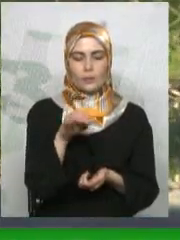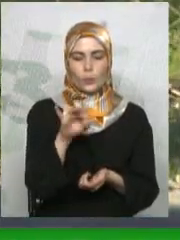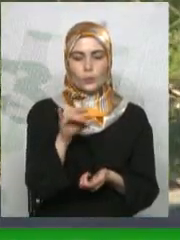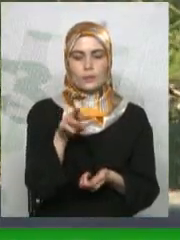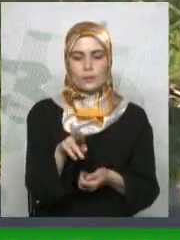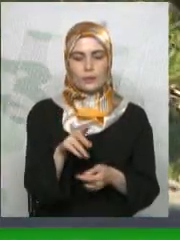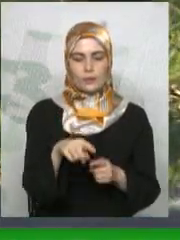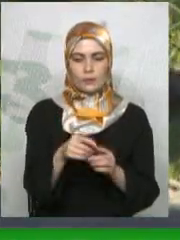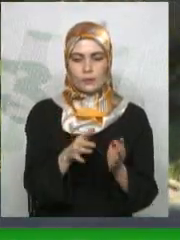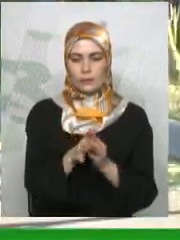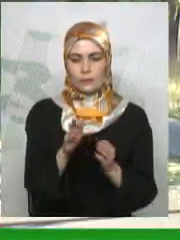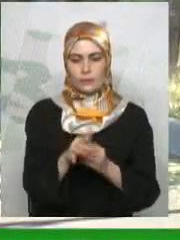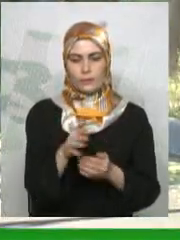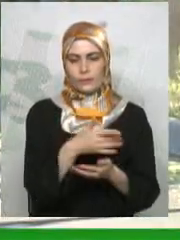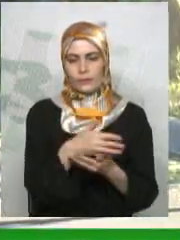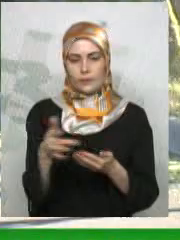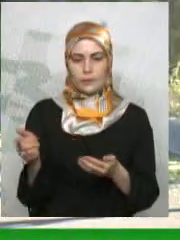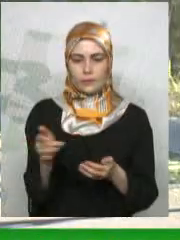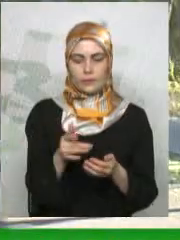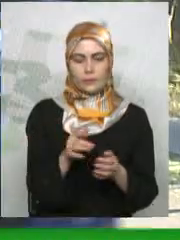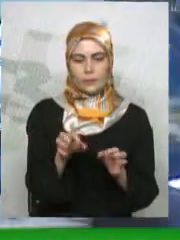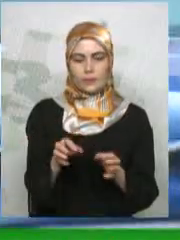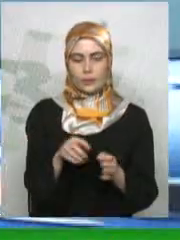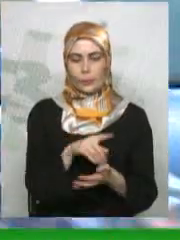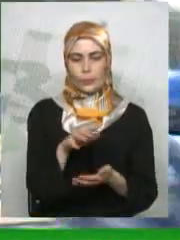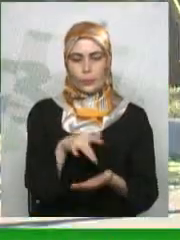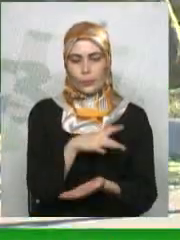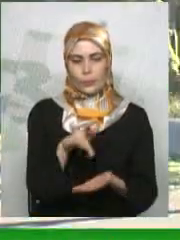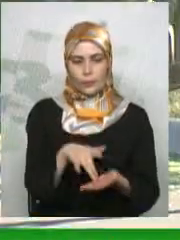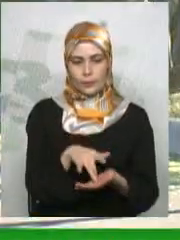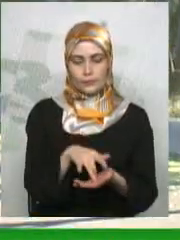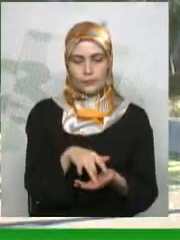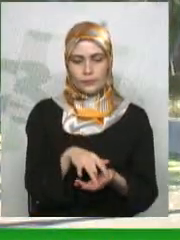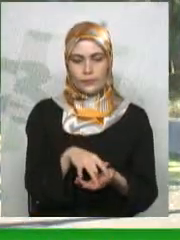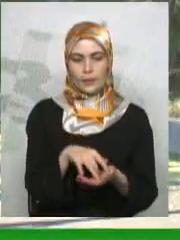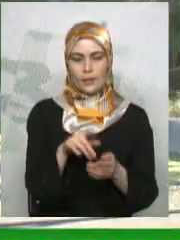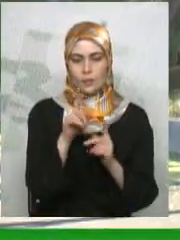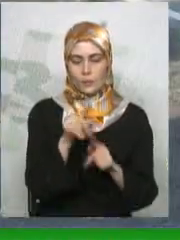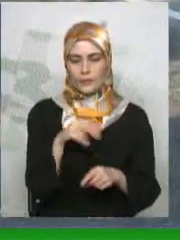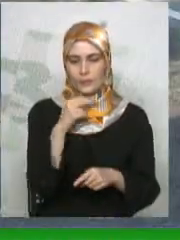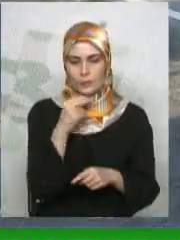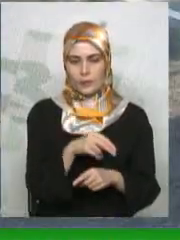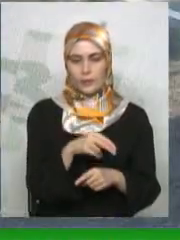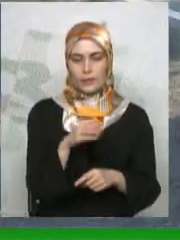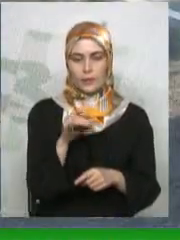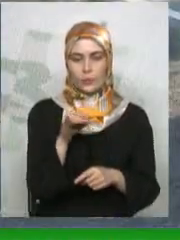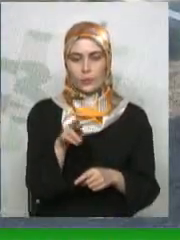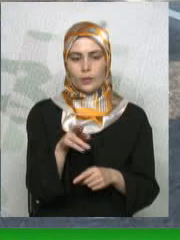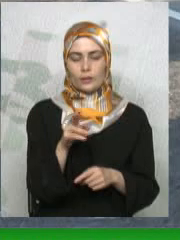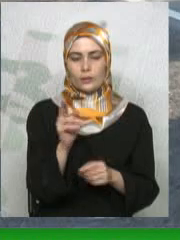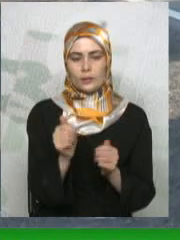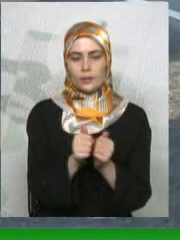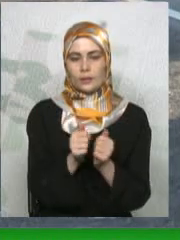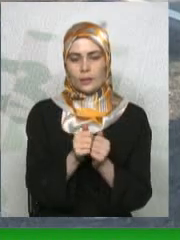но прорастают в различных частях города. И тут приходится быть начеку. Особое внимание уделяют территориям, прилегающим